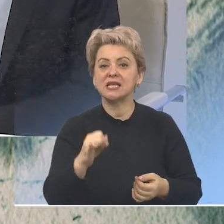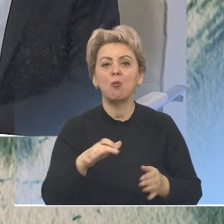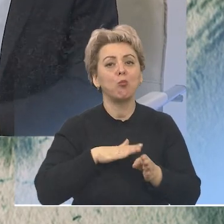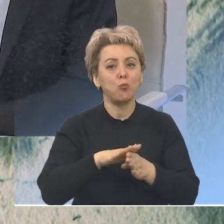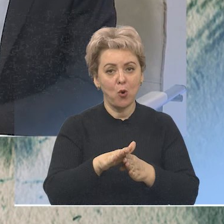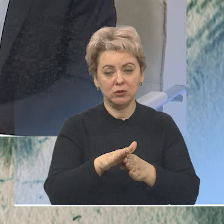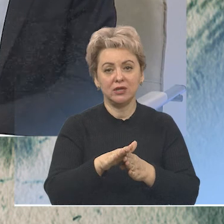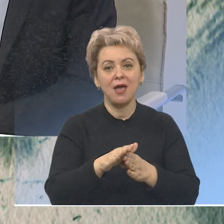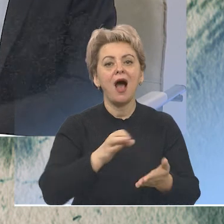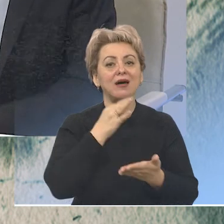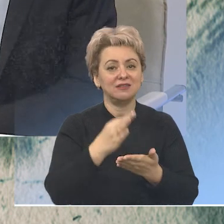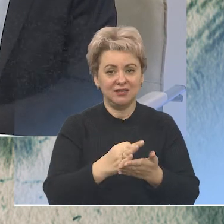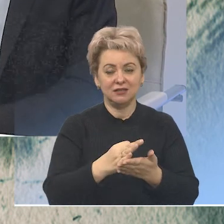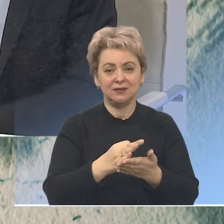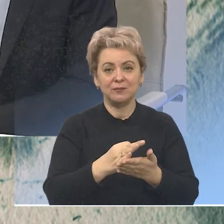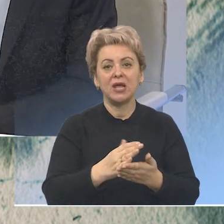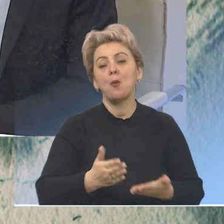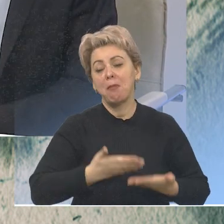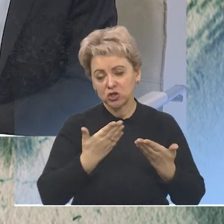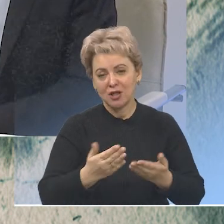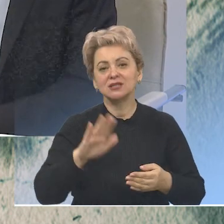за исчерпывающие ответы.